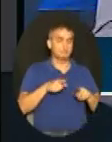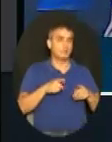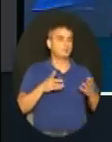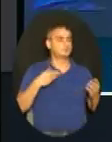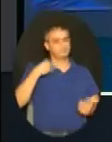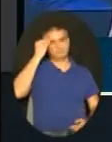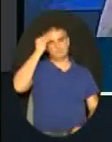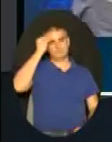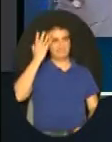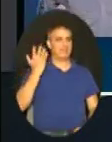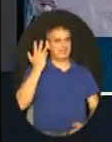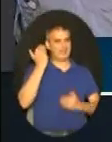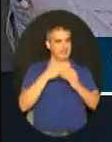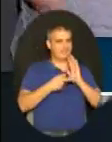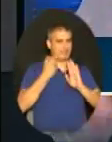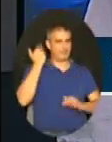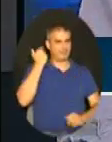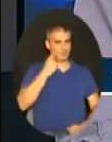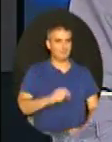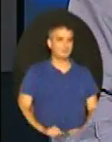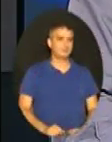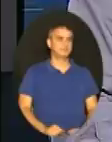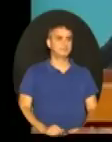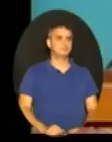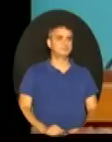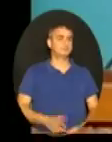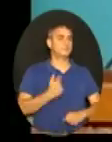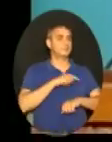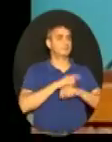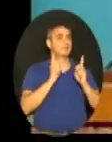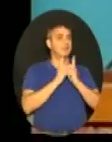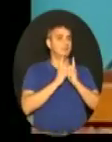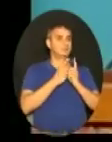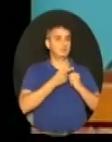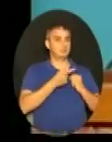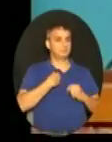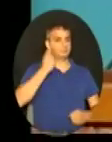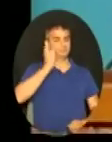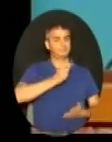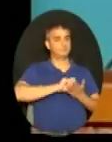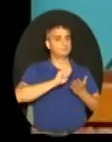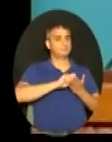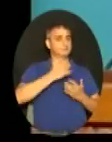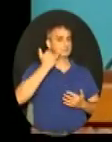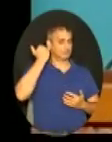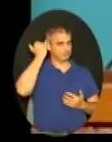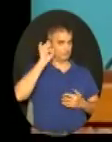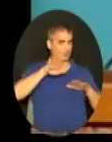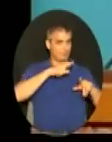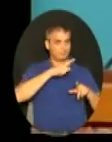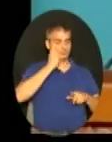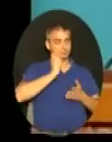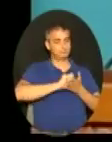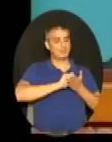ובואי נזכר איך זה נגמר בפעם הקודמת. לפני זמן קצר, הנחיתי את מזכיר הממשלה